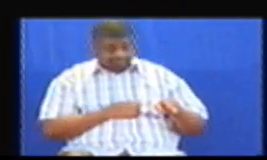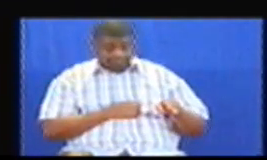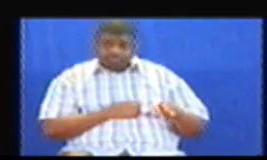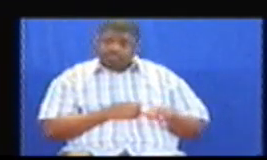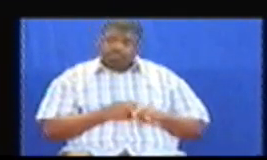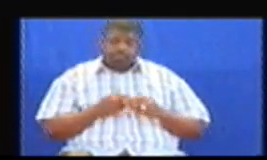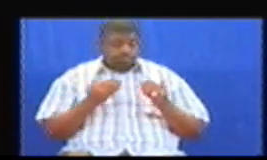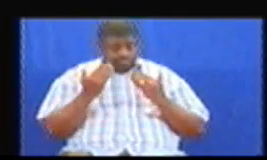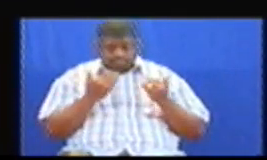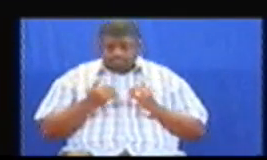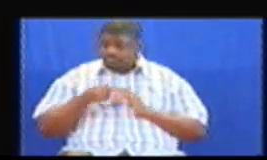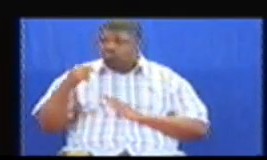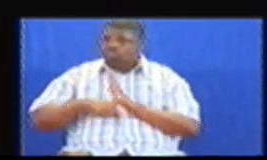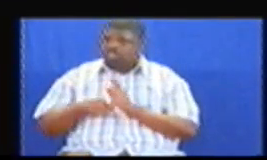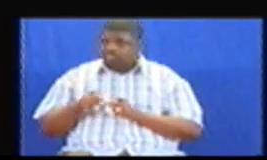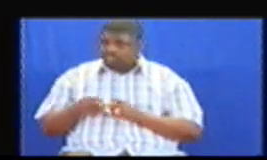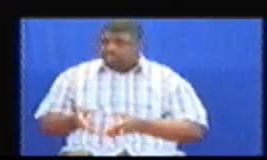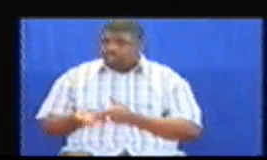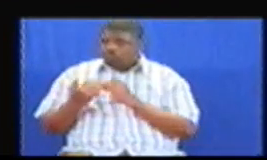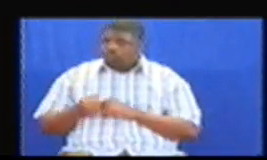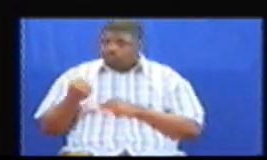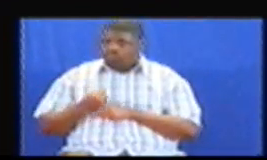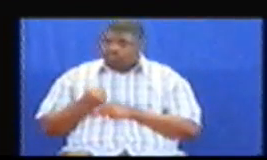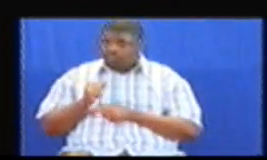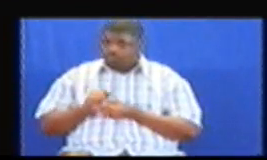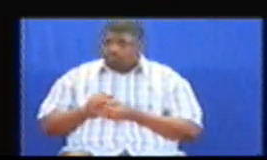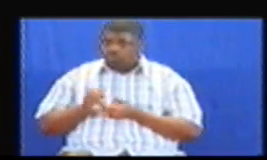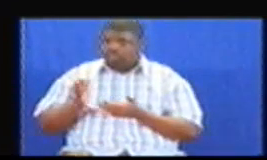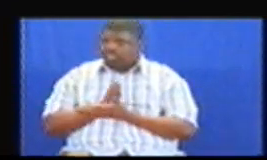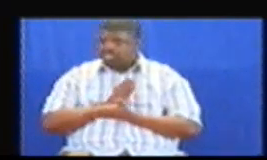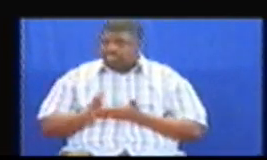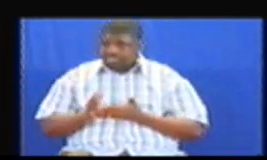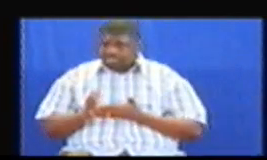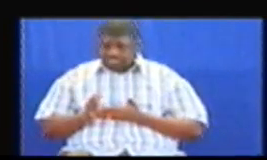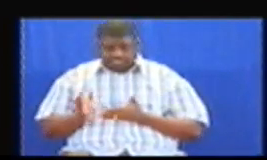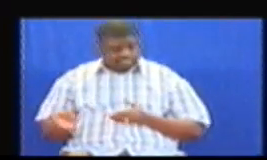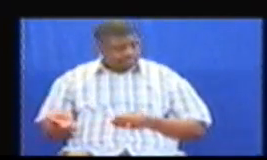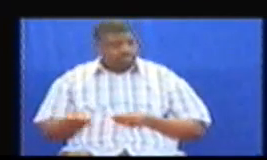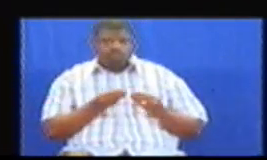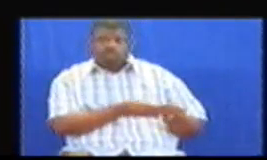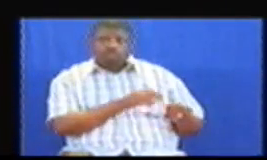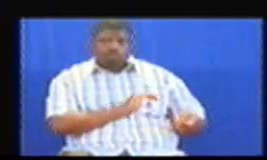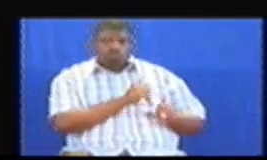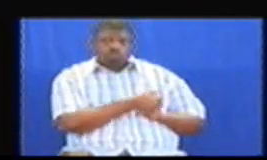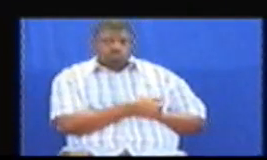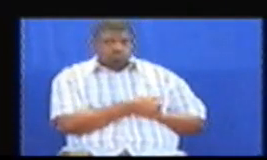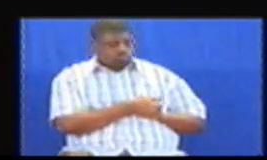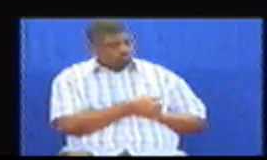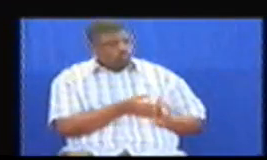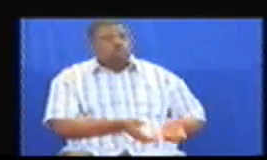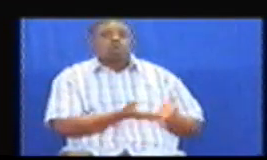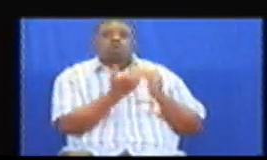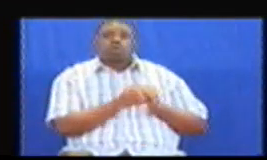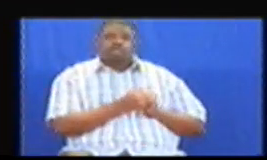mahakimu wetu huku chini waweze kufanya determination ya zile kesi pale tu zinapopelekwa, ama ziruhusu pre-hearing ili